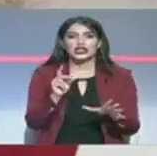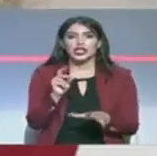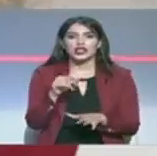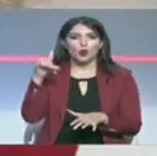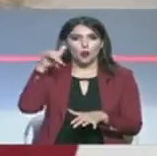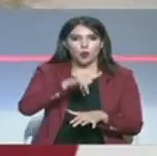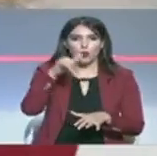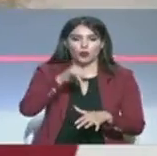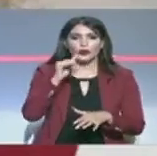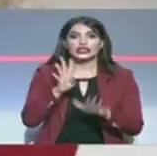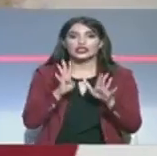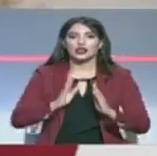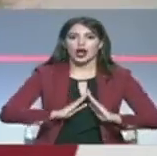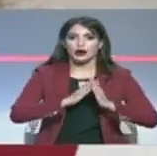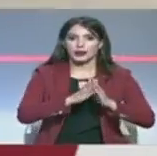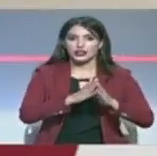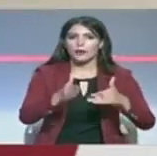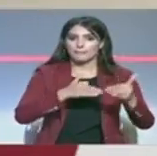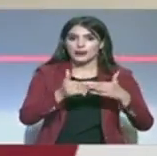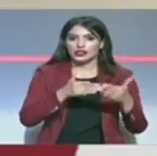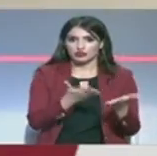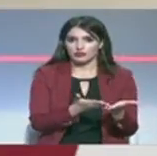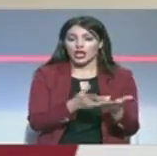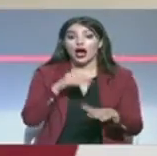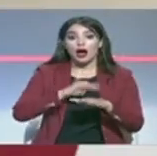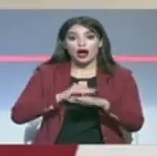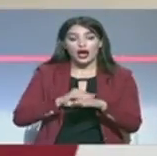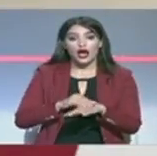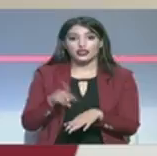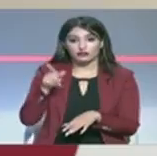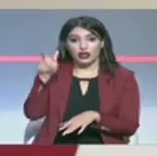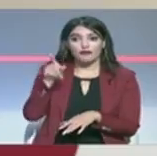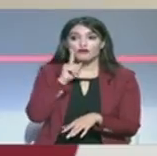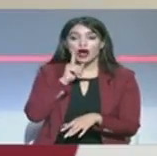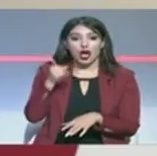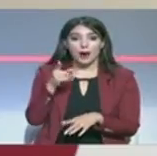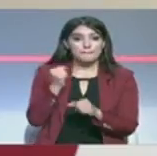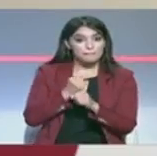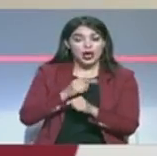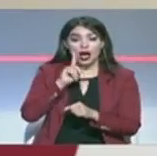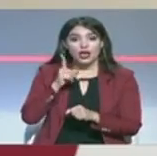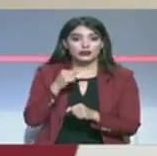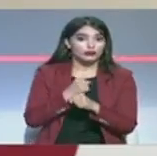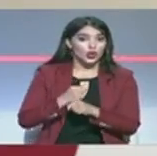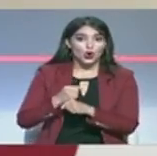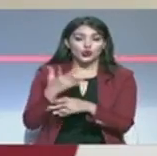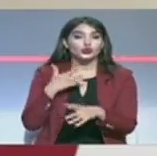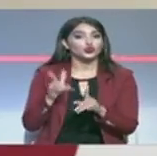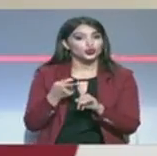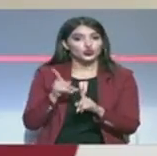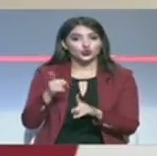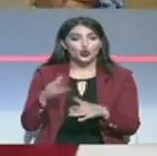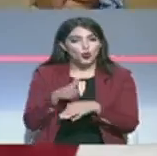رحلة جوية وتسع سفن للشحن. كما حذرت ويليامز من أن أي عمل غير محسوب قد يشعل فتيل مواجهة